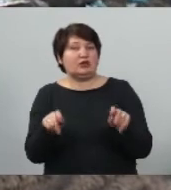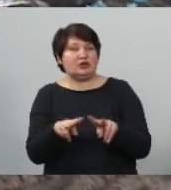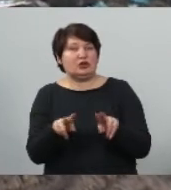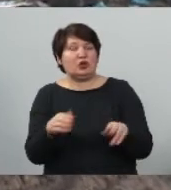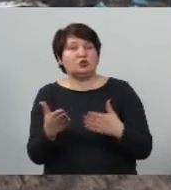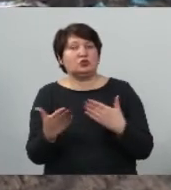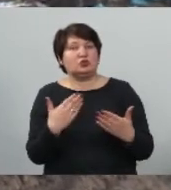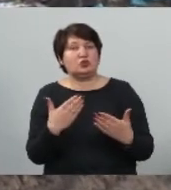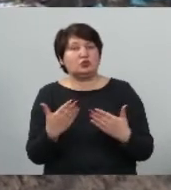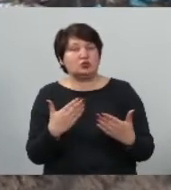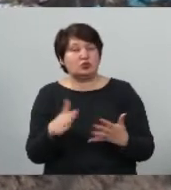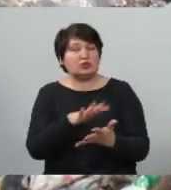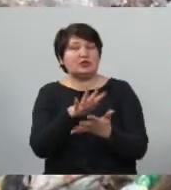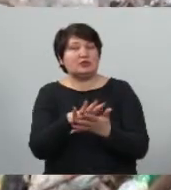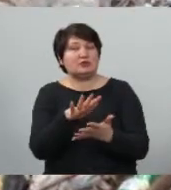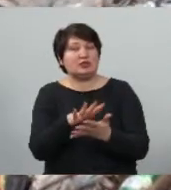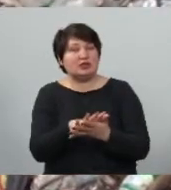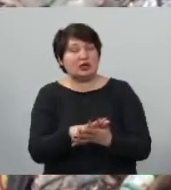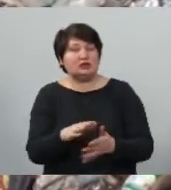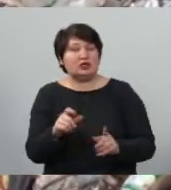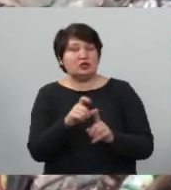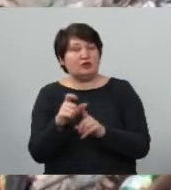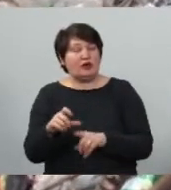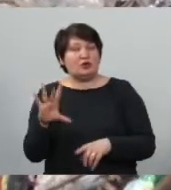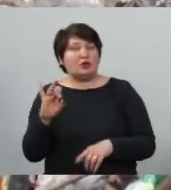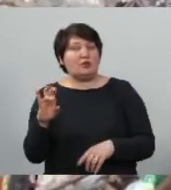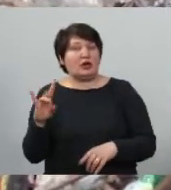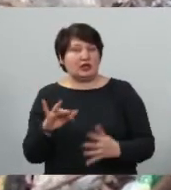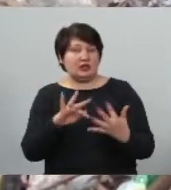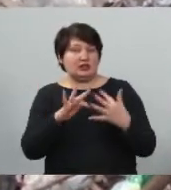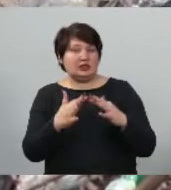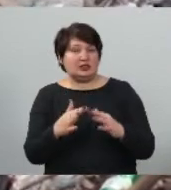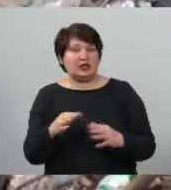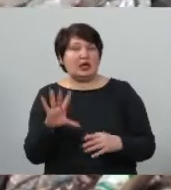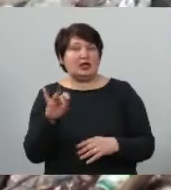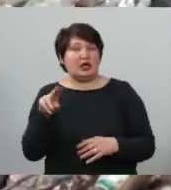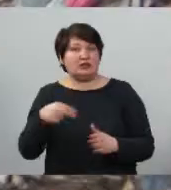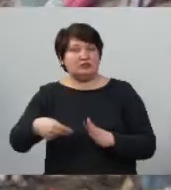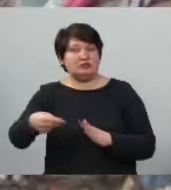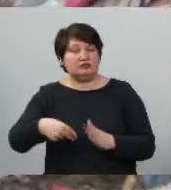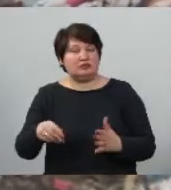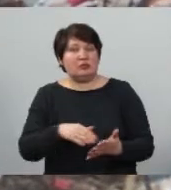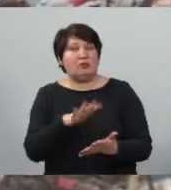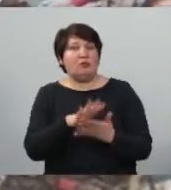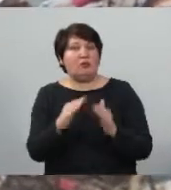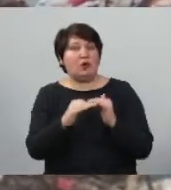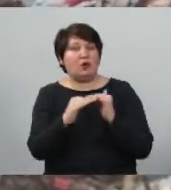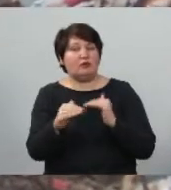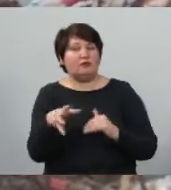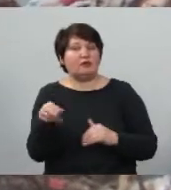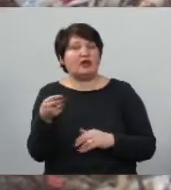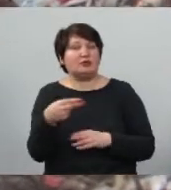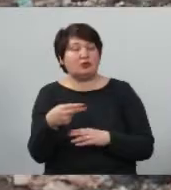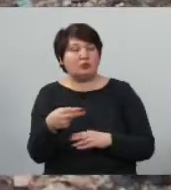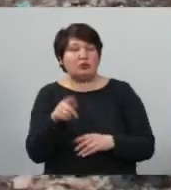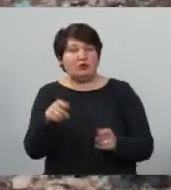стосується побутового сміття, то, за словами Романа Сметани, сільська рада підписала угоду з полігоном у Рибному. Тож двічі на місяць туди вивозять